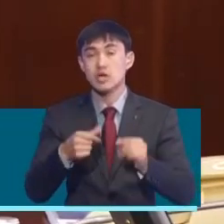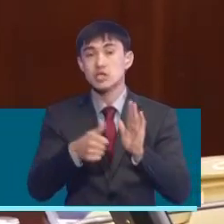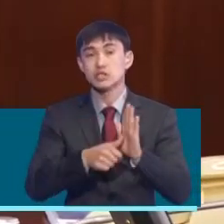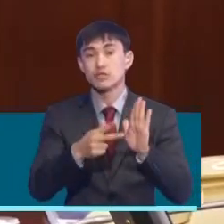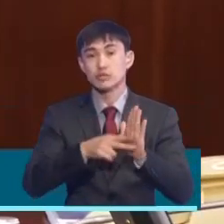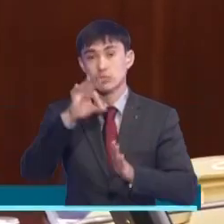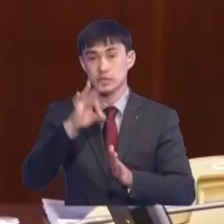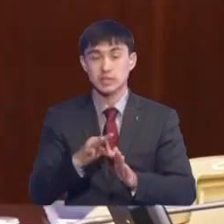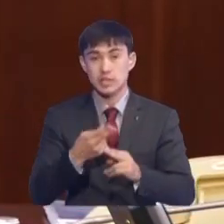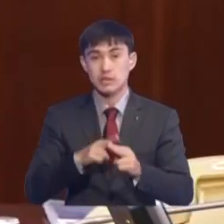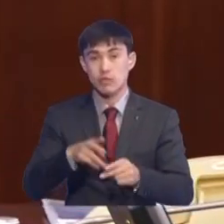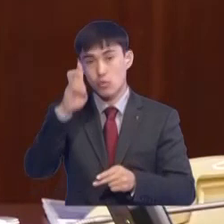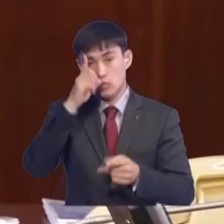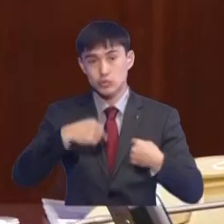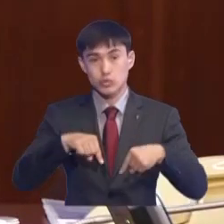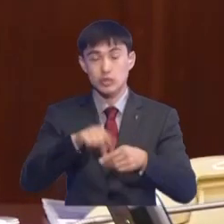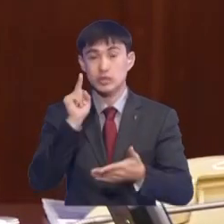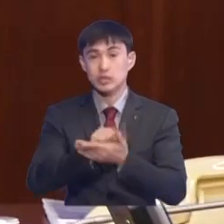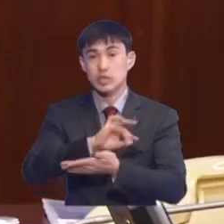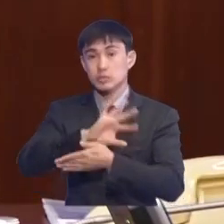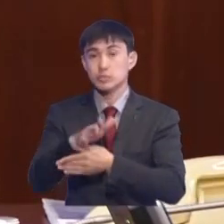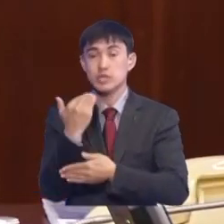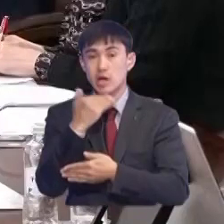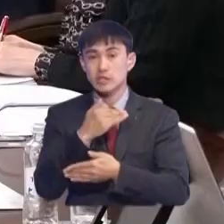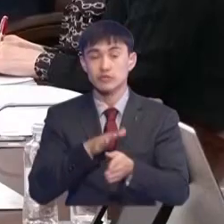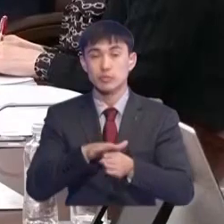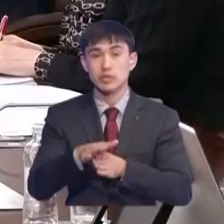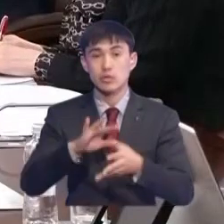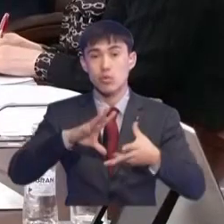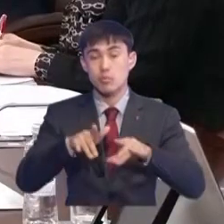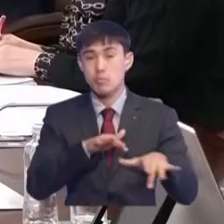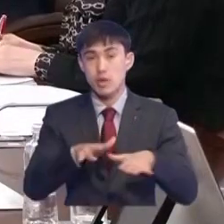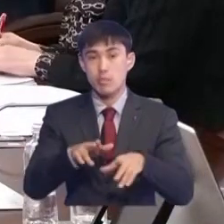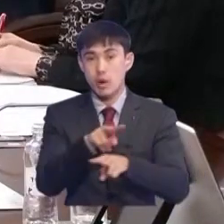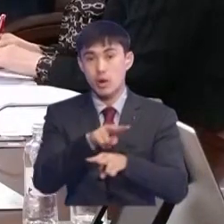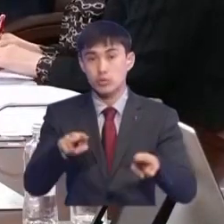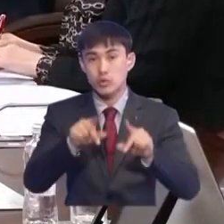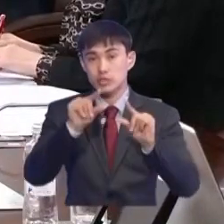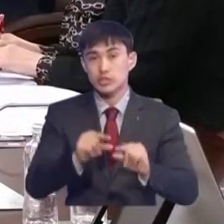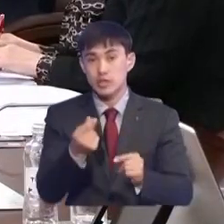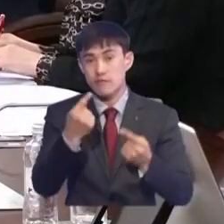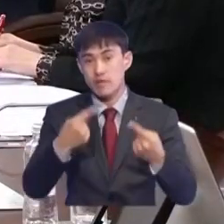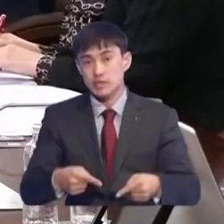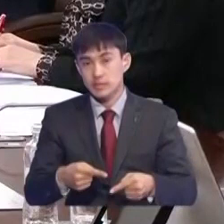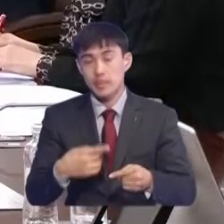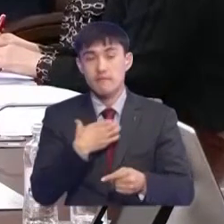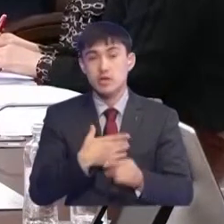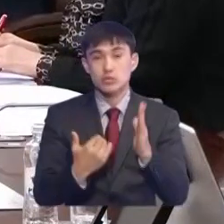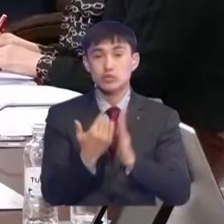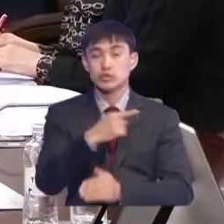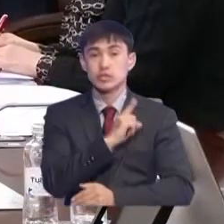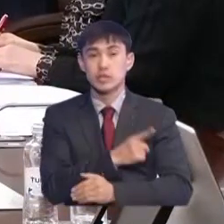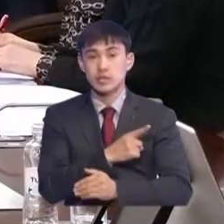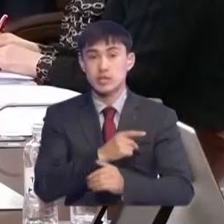68% для этого госорганы должны обеспечить качественное исполнение комплекса мер по контролю и снижению инфляции важно усилить финансовую